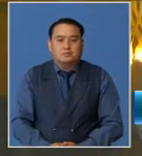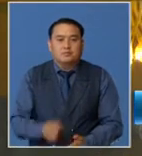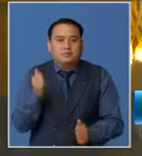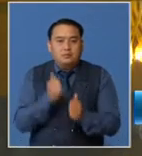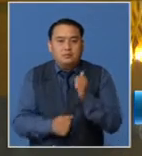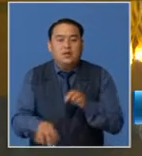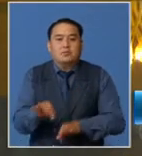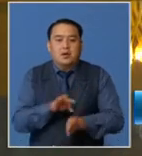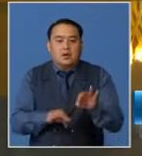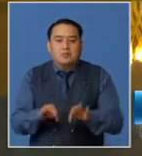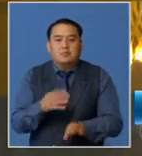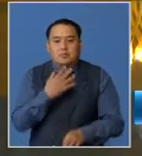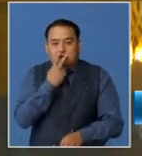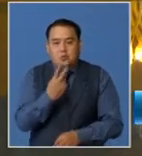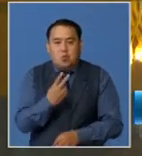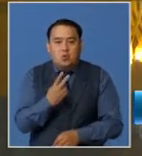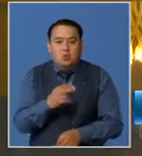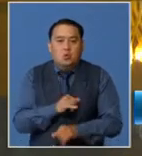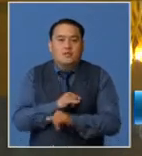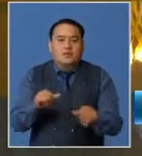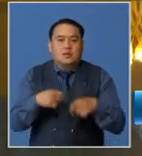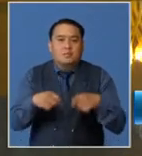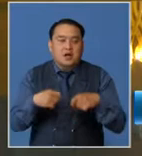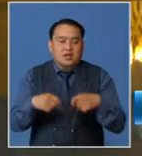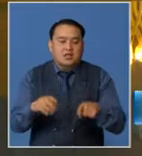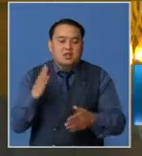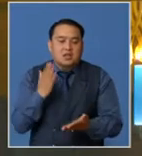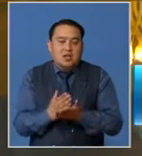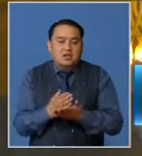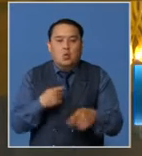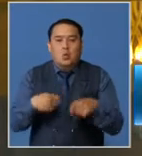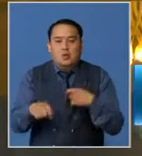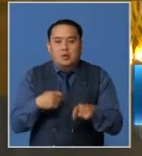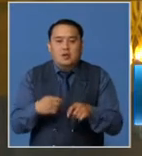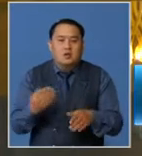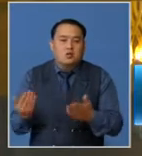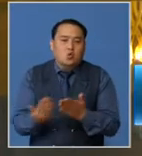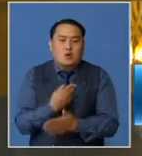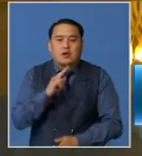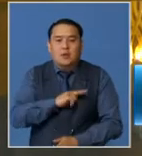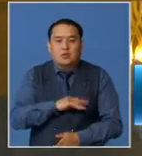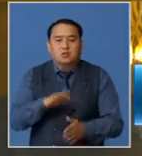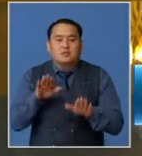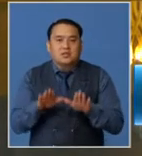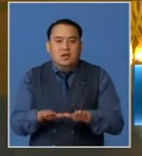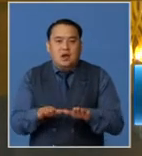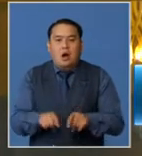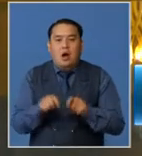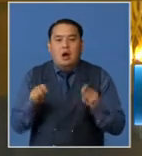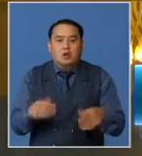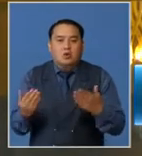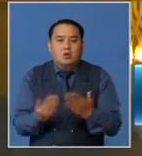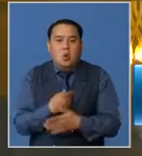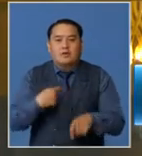Проект мы обязательно измеряем. Мы смотрим, выросли ли продажи у предпринимателя. Мы смотрим, появились ли новые рабочие места, открылись ли